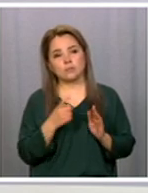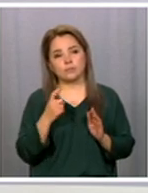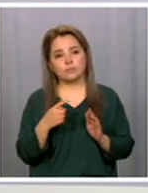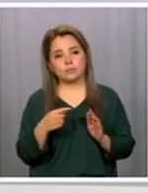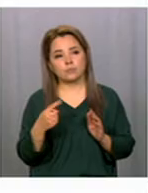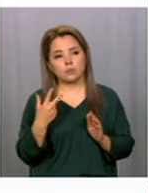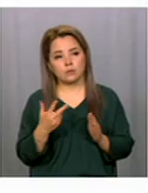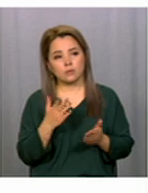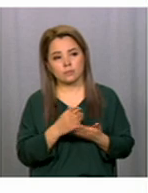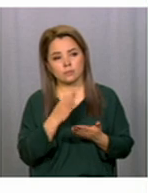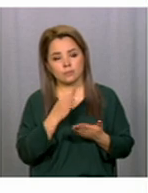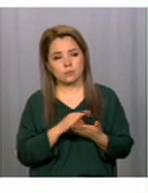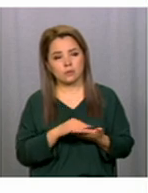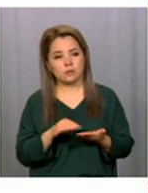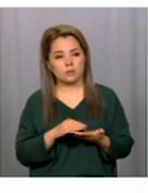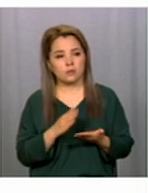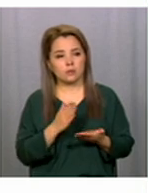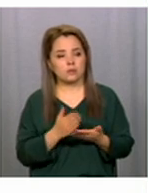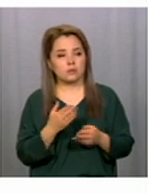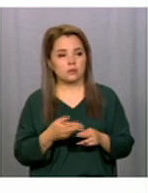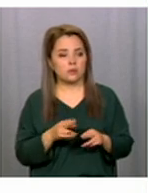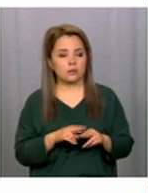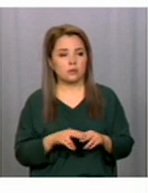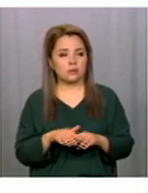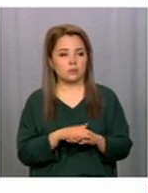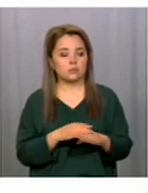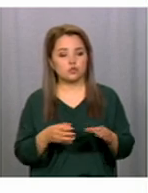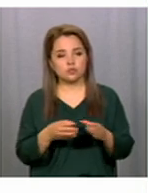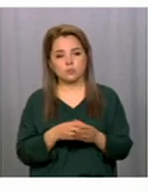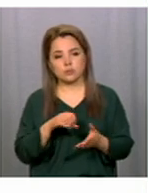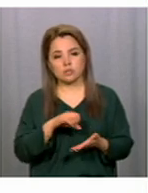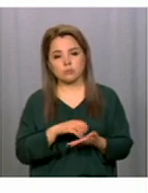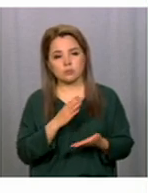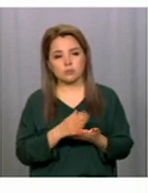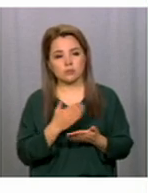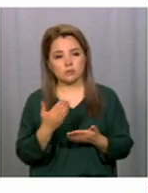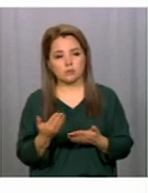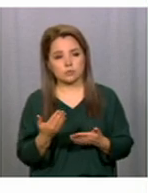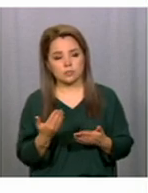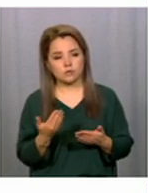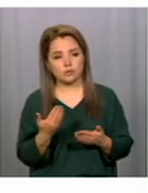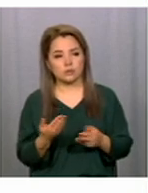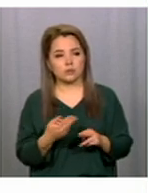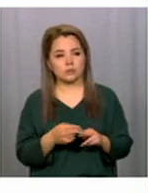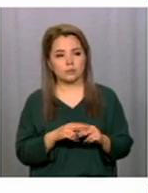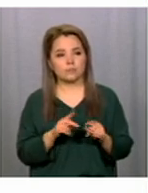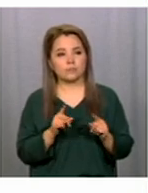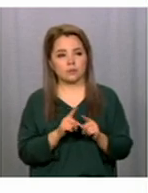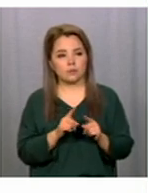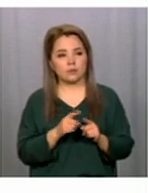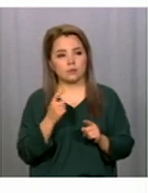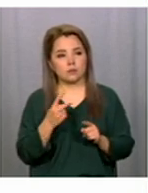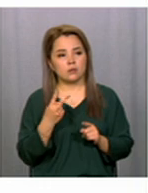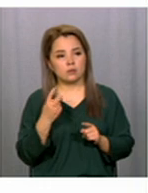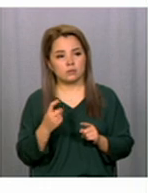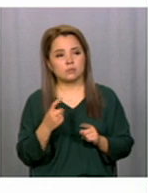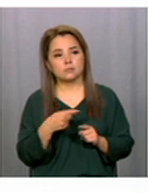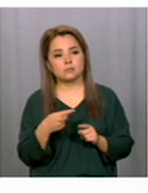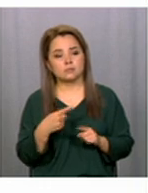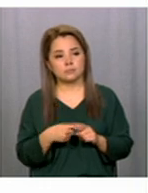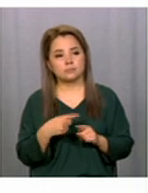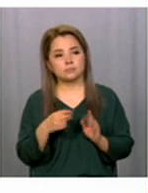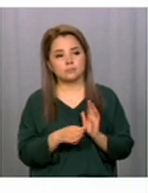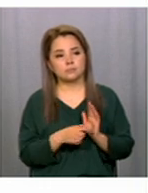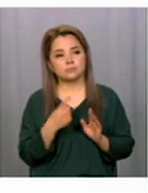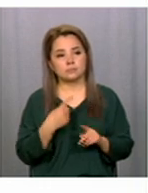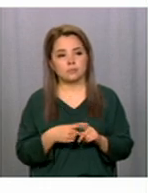амалдарды орындайық. Онда мына түрде жазамыз. 2x қосу 6 қосу x азайтылған 3 азайту 2x